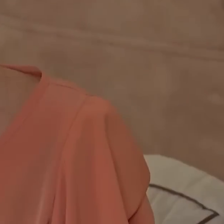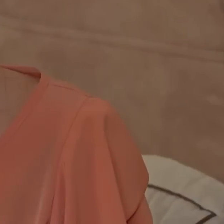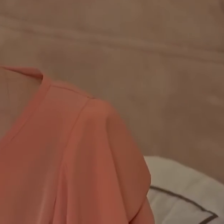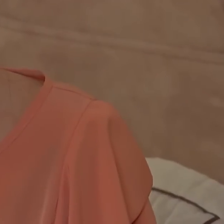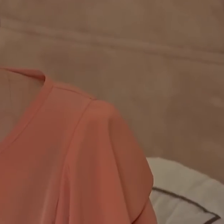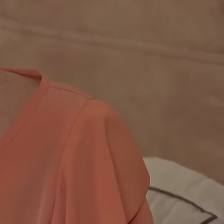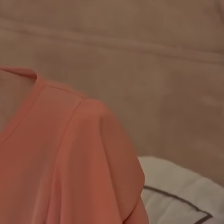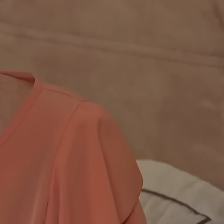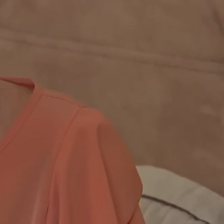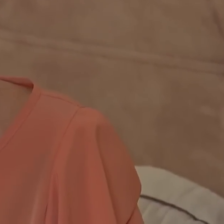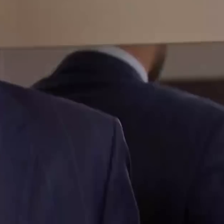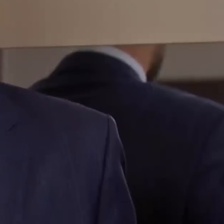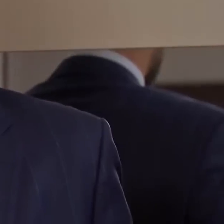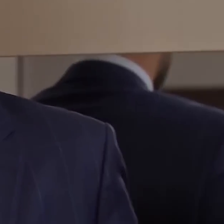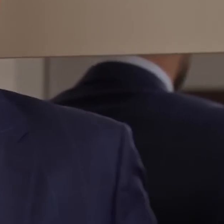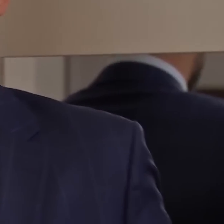bakıyor.